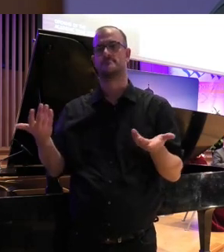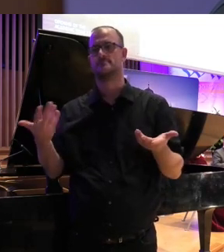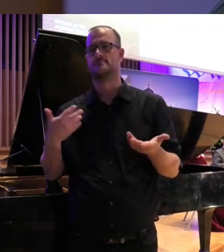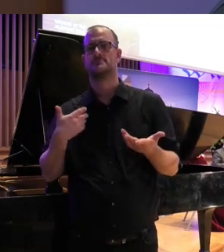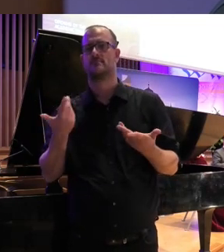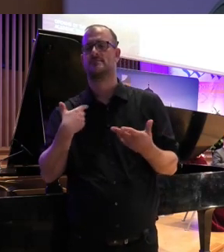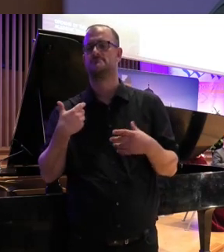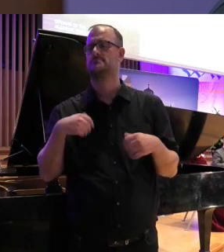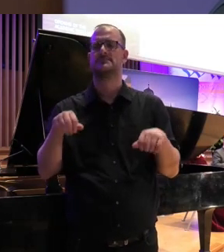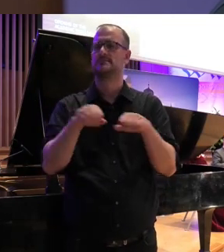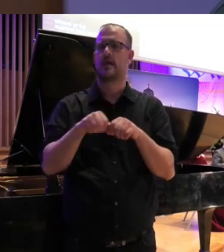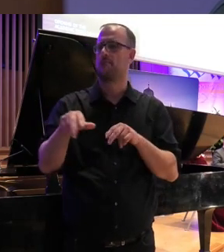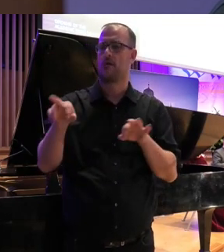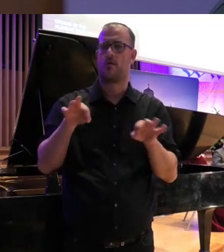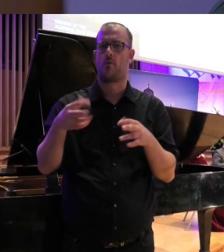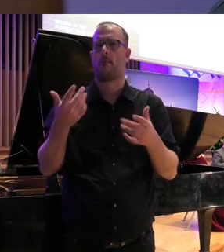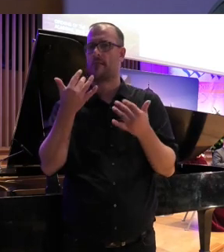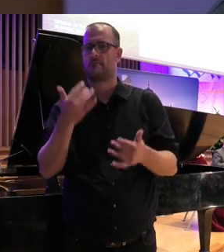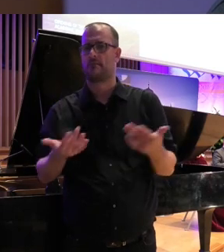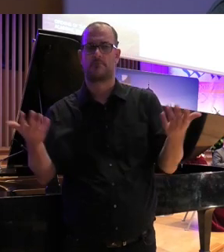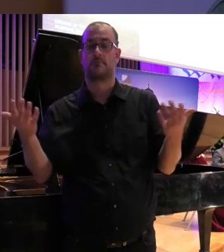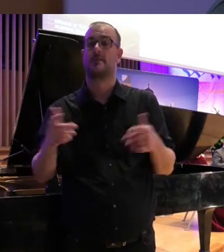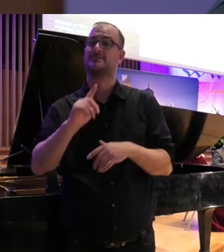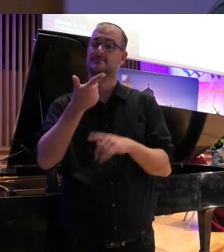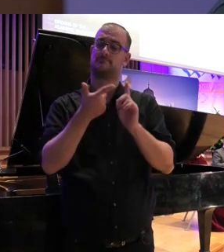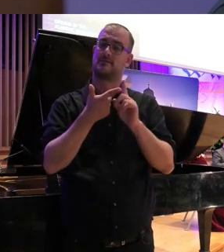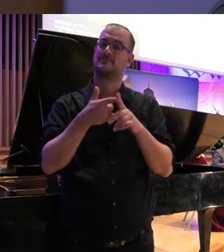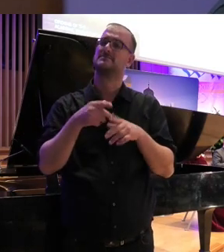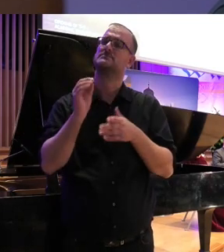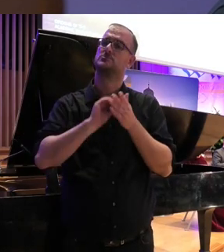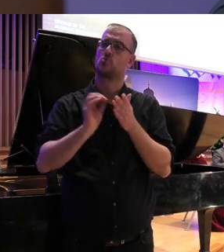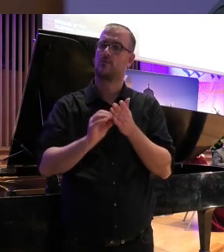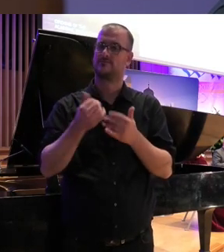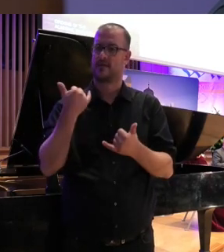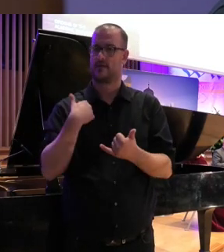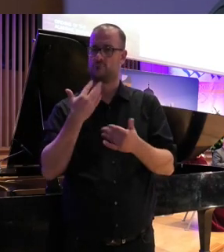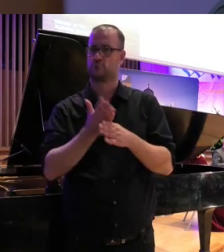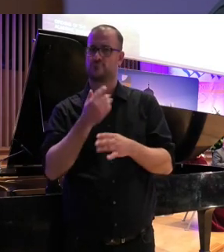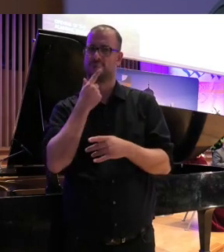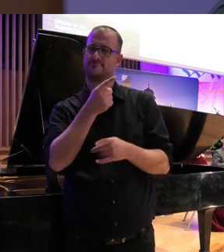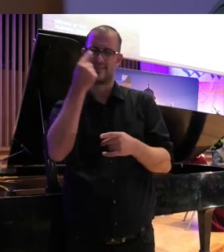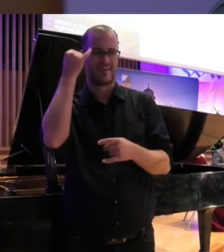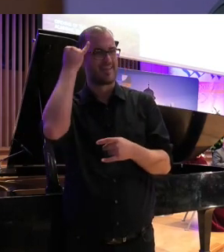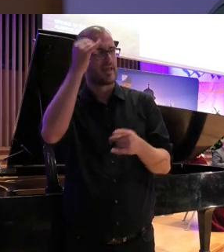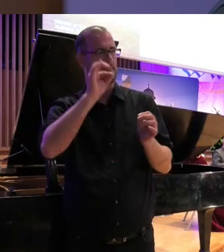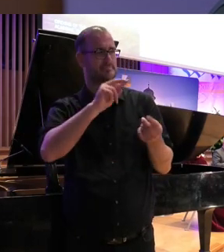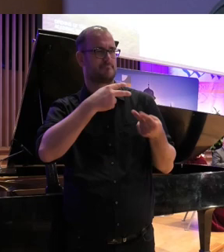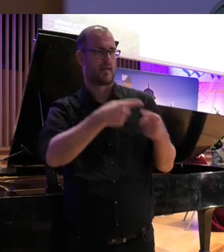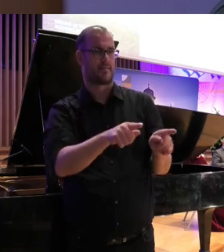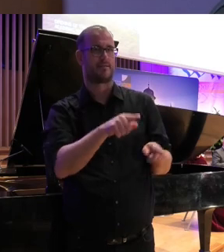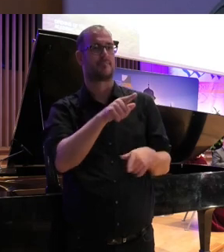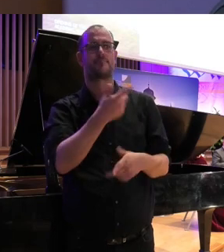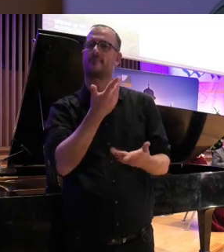so ein Beispiel, oder auch hier die Mathematik. Und das Zweite sind die Schools, die ich eben erwähnt habe. Das ist eine andere Idee. Da ist die Idee dahinter, man akzeptiert